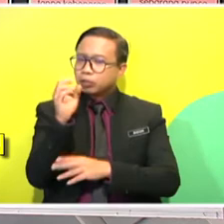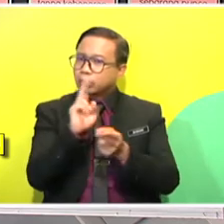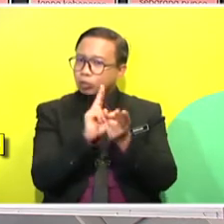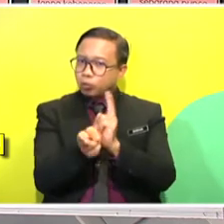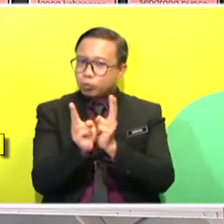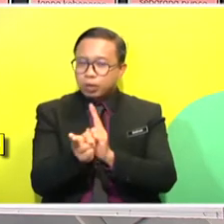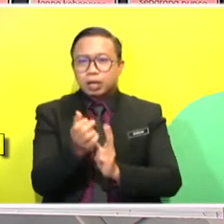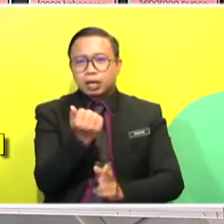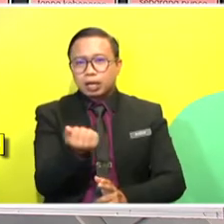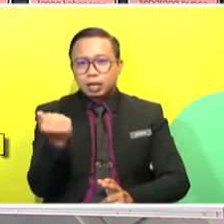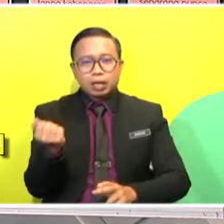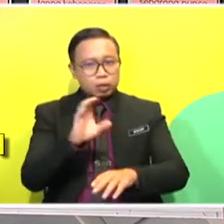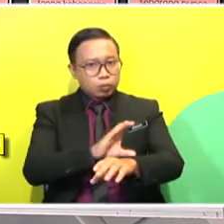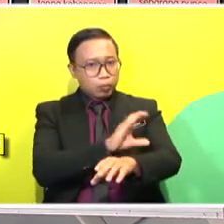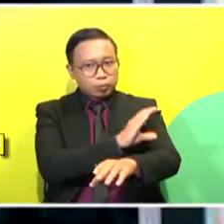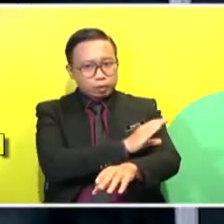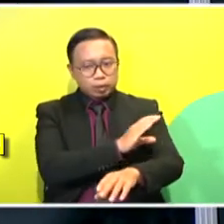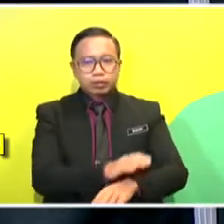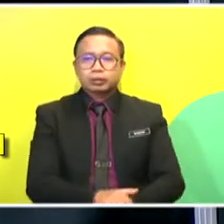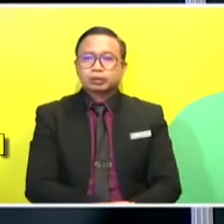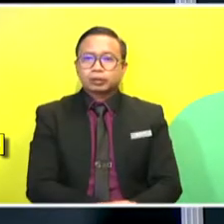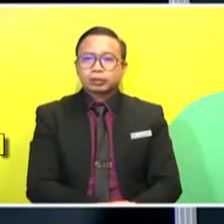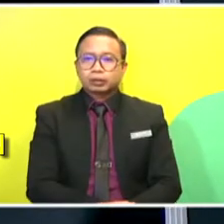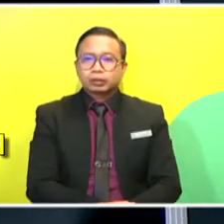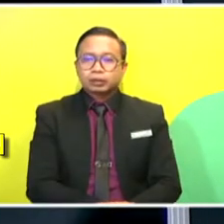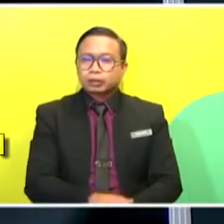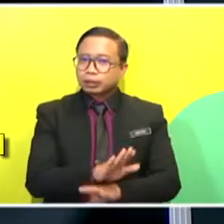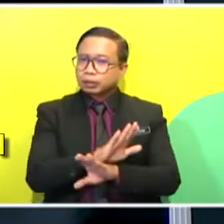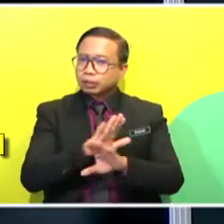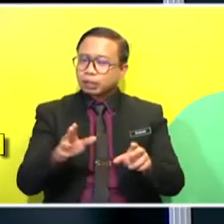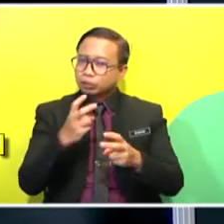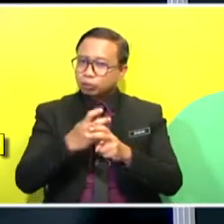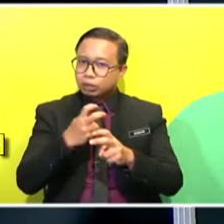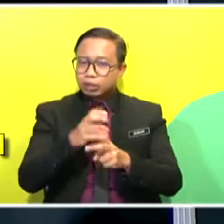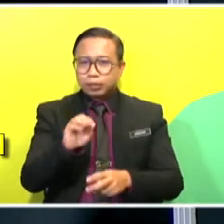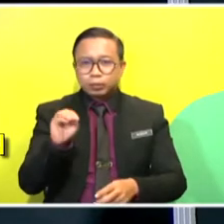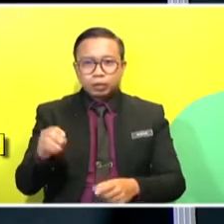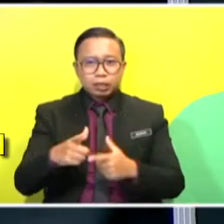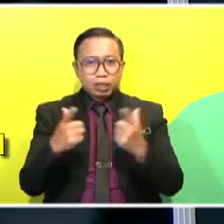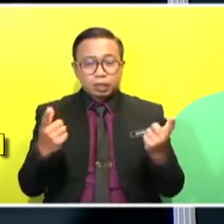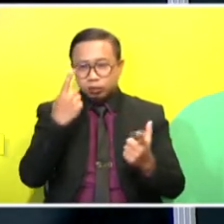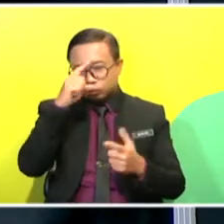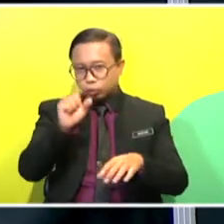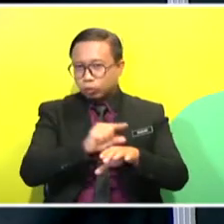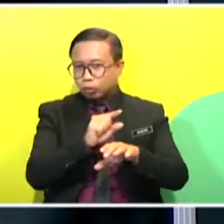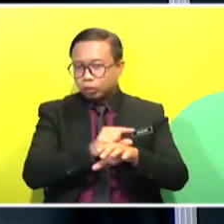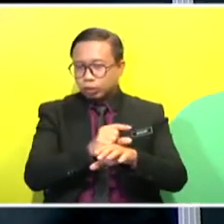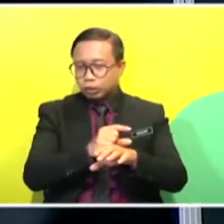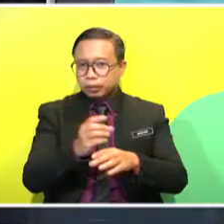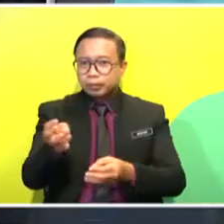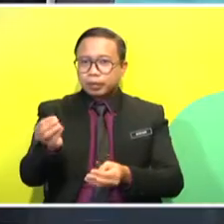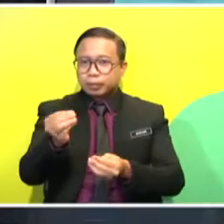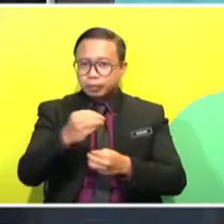perkakasan komputer bagi tidak menyukarkan murid yang lain untuk menggunakan makmal yang seterusnya.